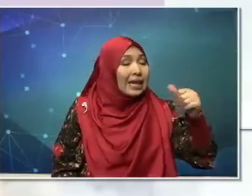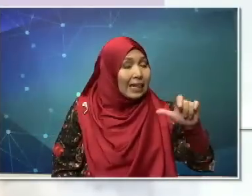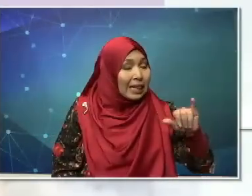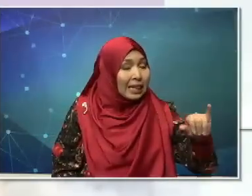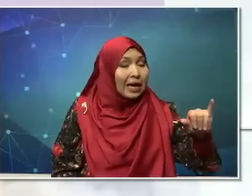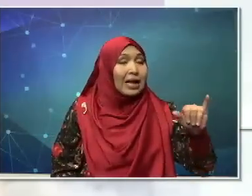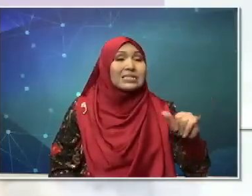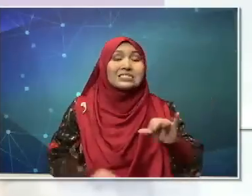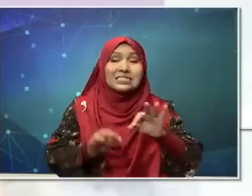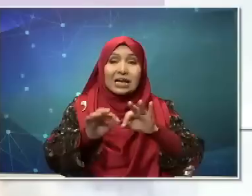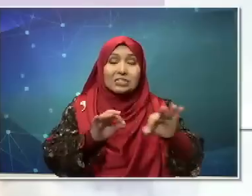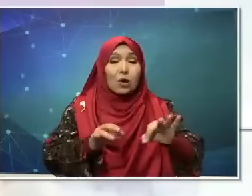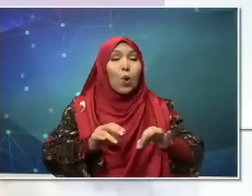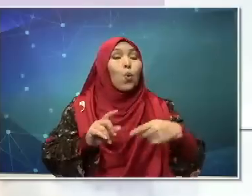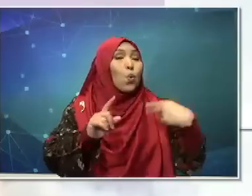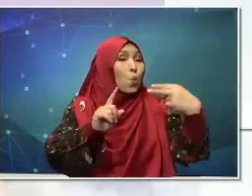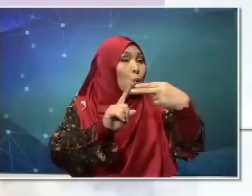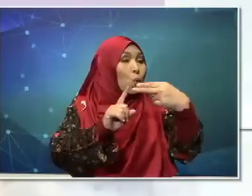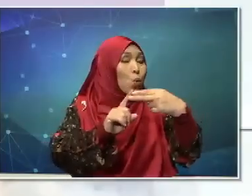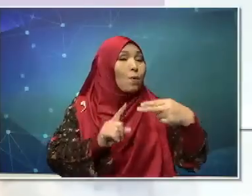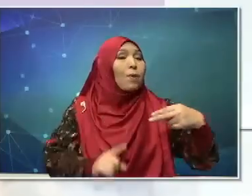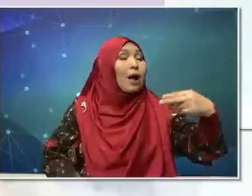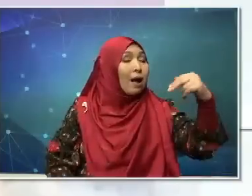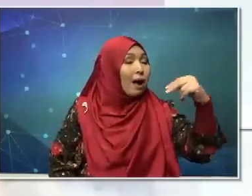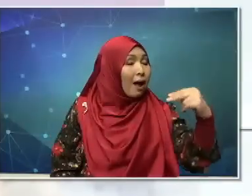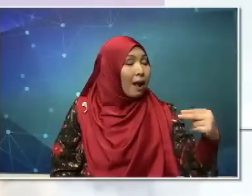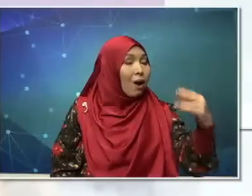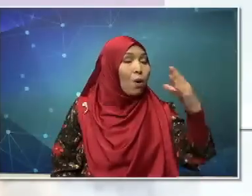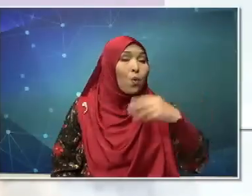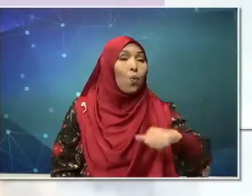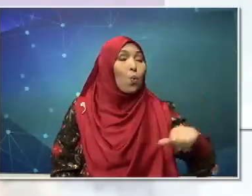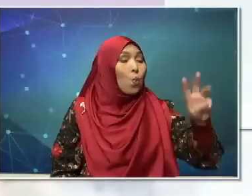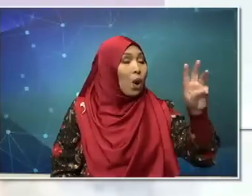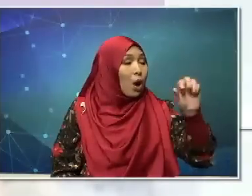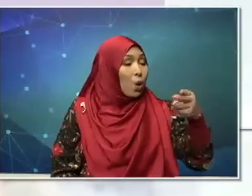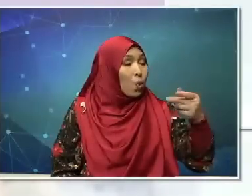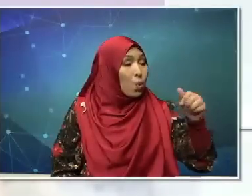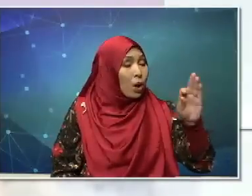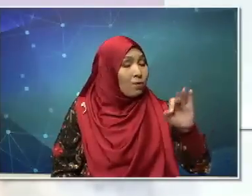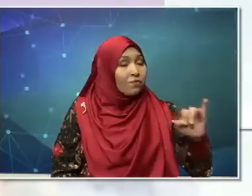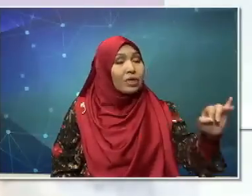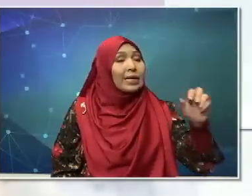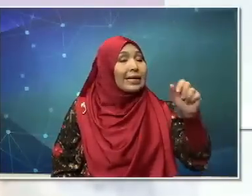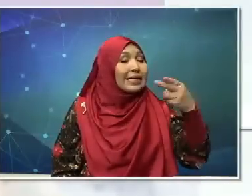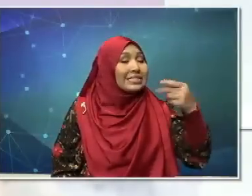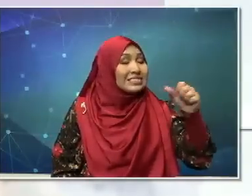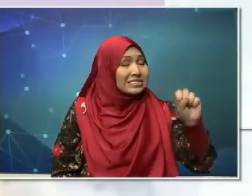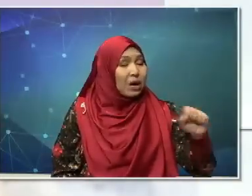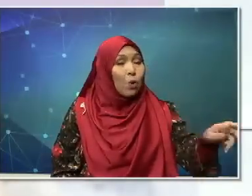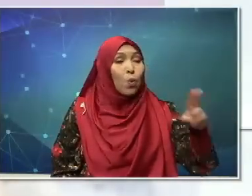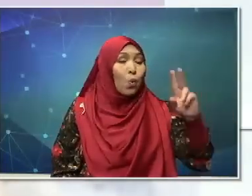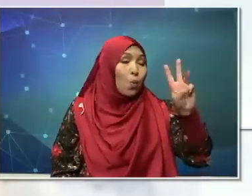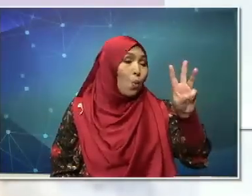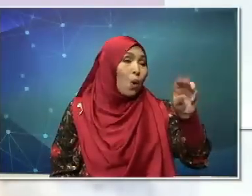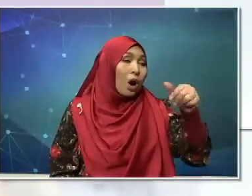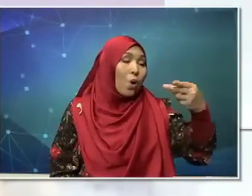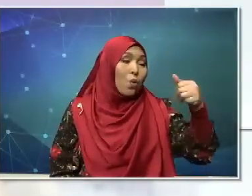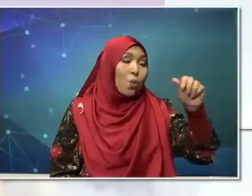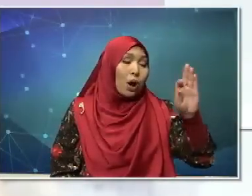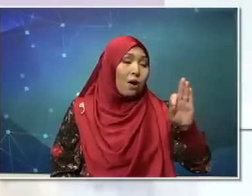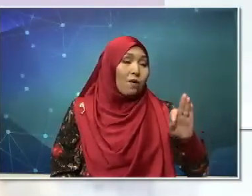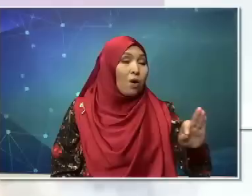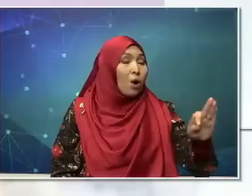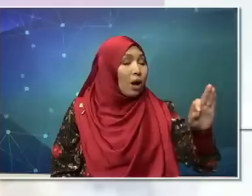Jelaskan huruf hal kemudian Wow Evil for me Wow Evil